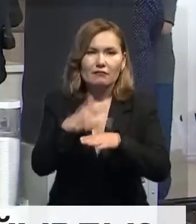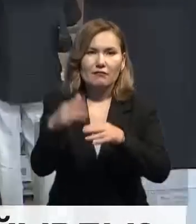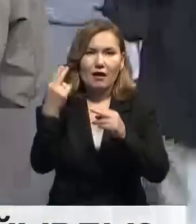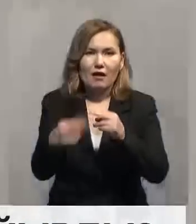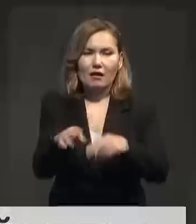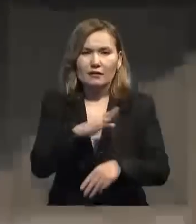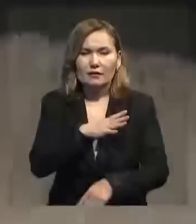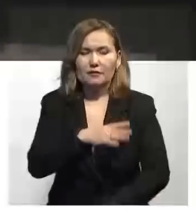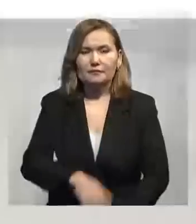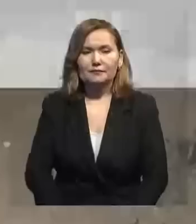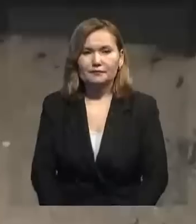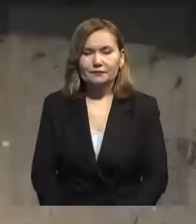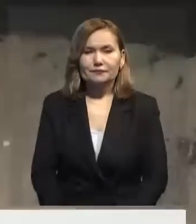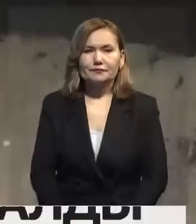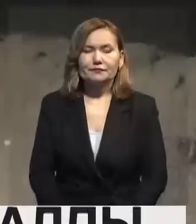аяқталды.